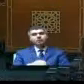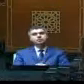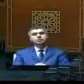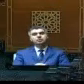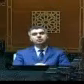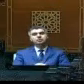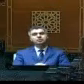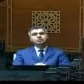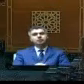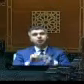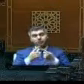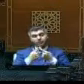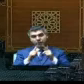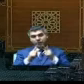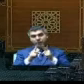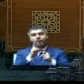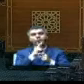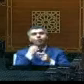2018 مناسبة